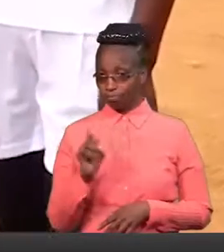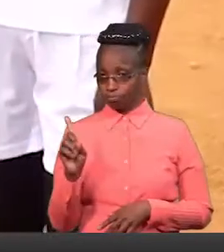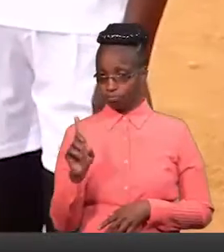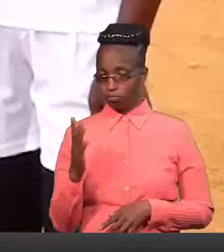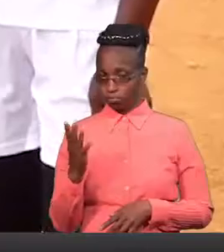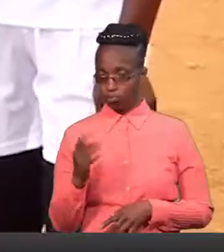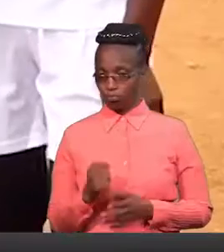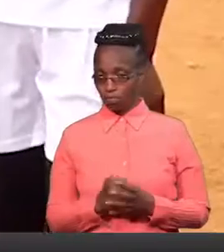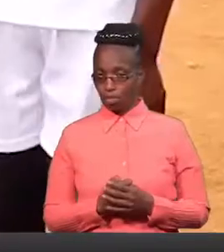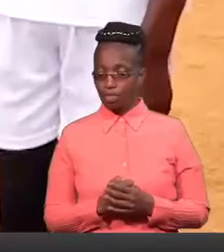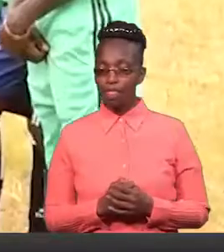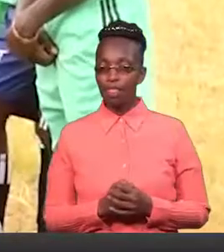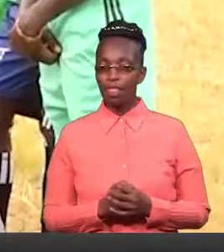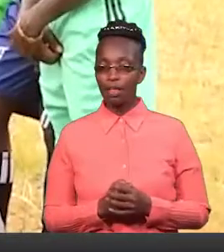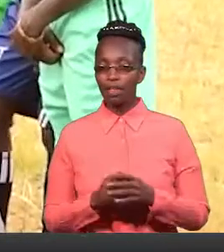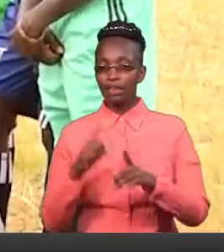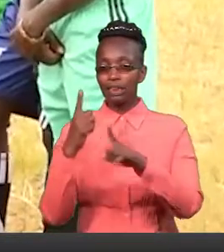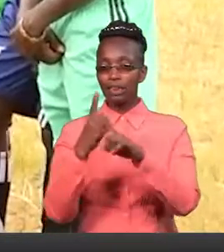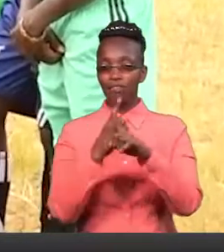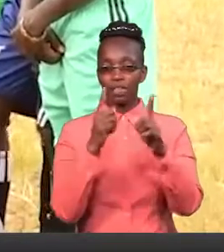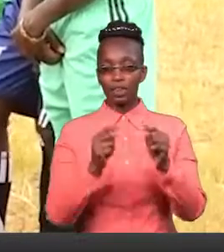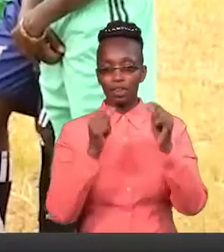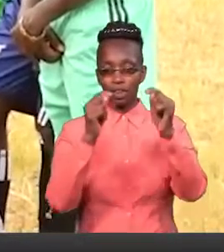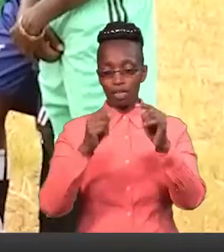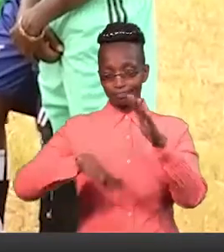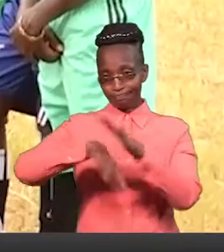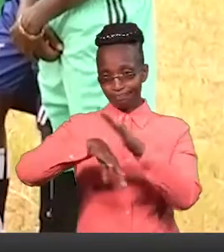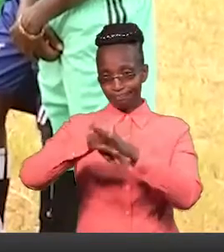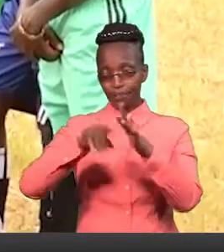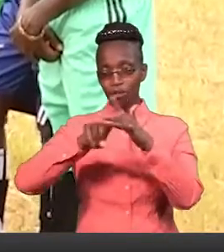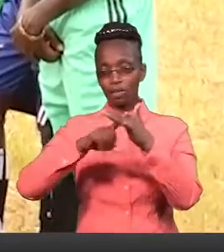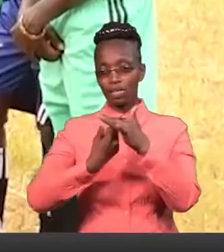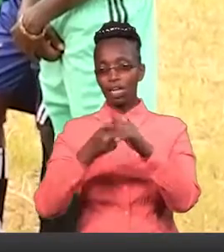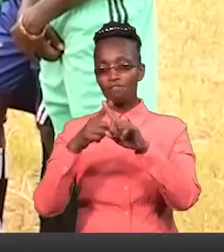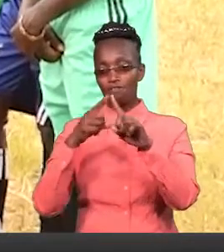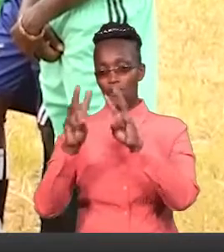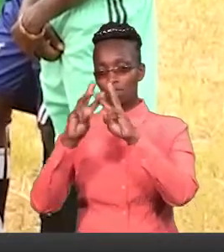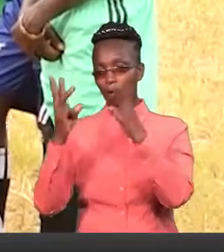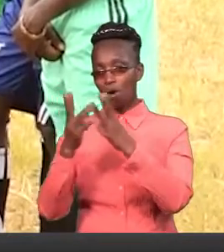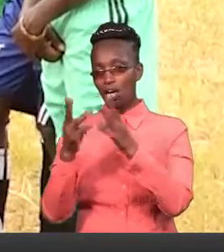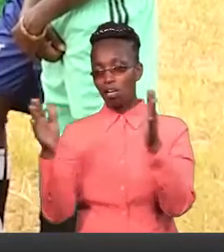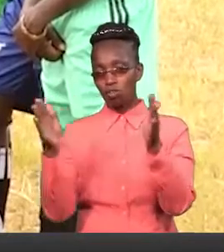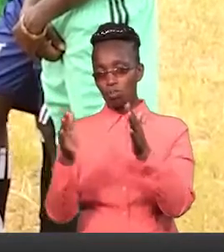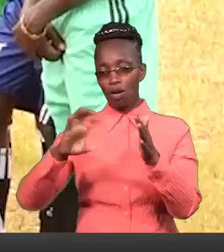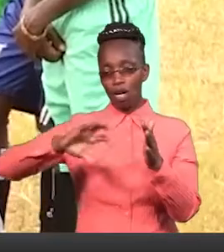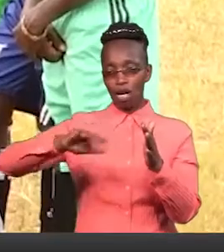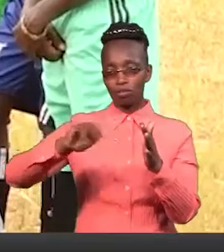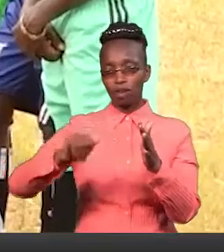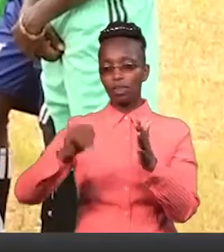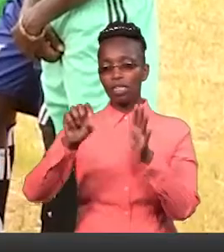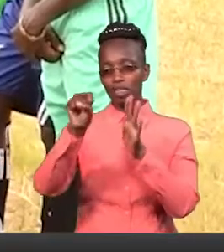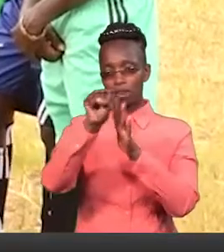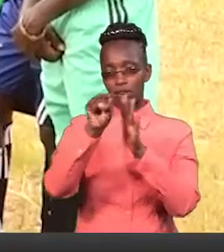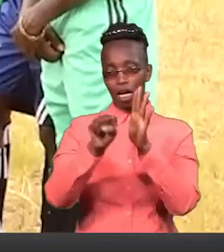Talanta katika soka itaanza kunaswa kutoka wadi, kaunti ndogo, kaunti hadi ngazi za division ya kwanza, ya